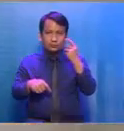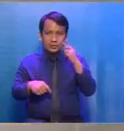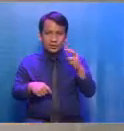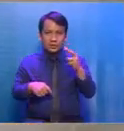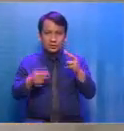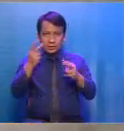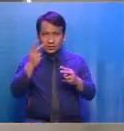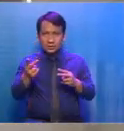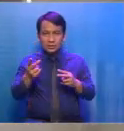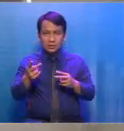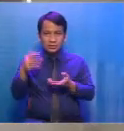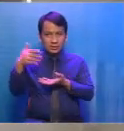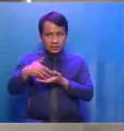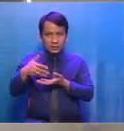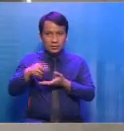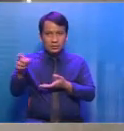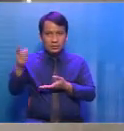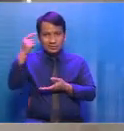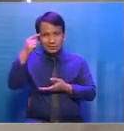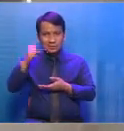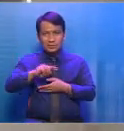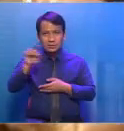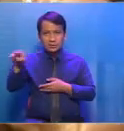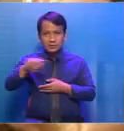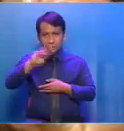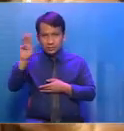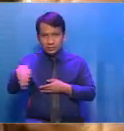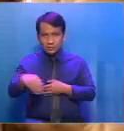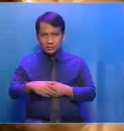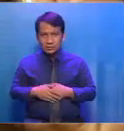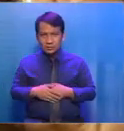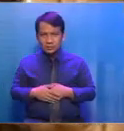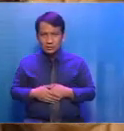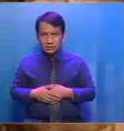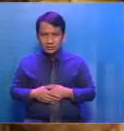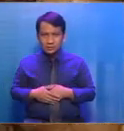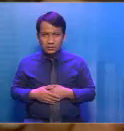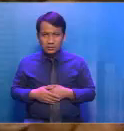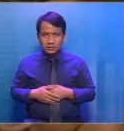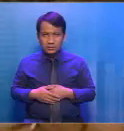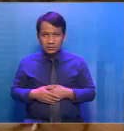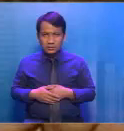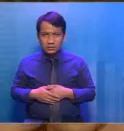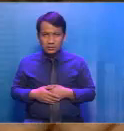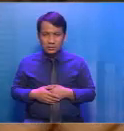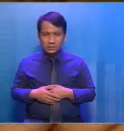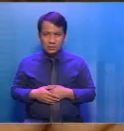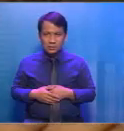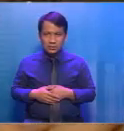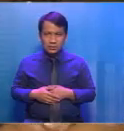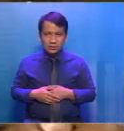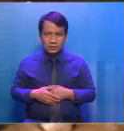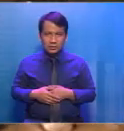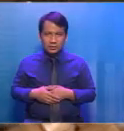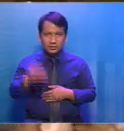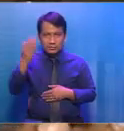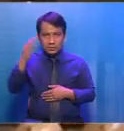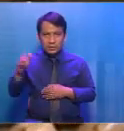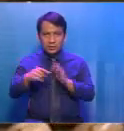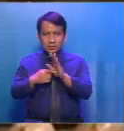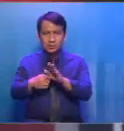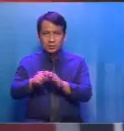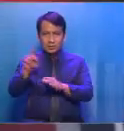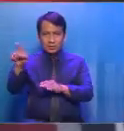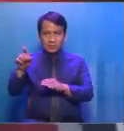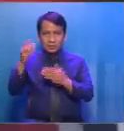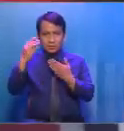akala raw nila ay nag-aaral ito sa Maynila. May yung gifling at dilik pwede. Ang ana ang amuang pangandoy sa